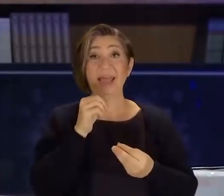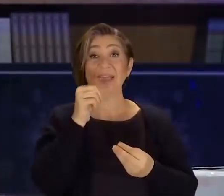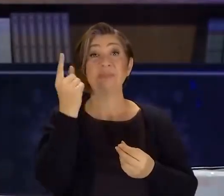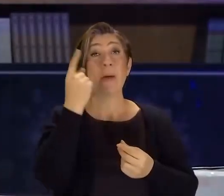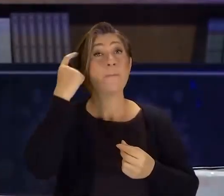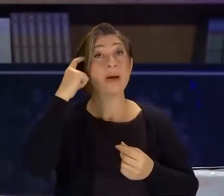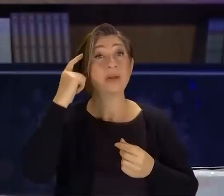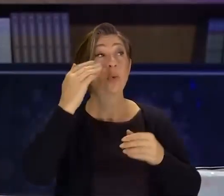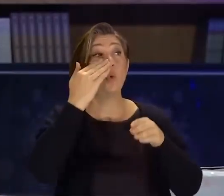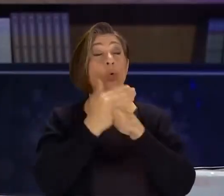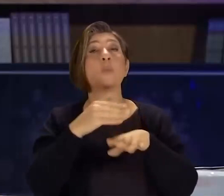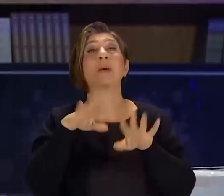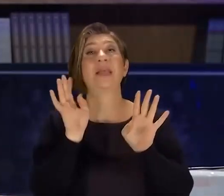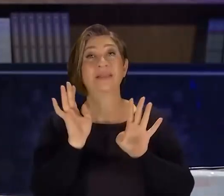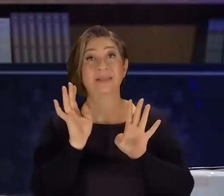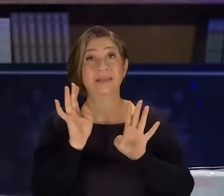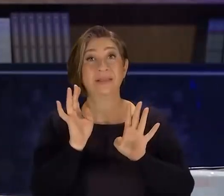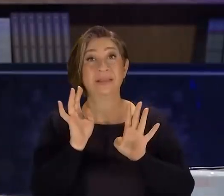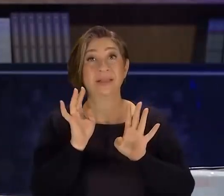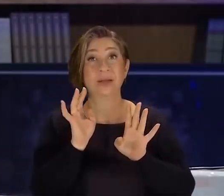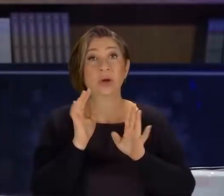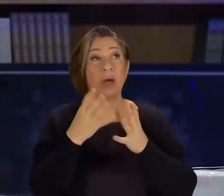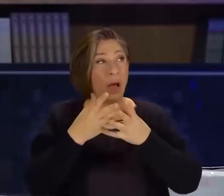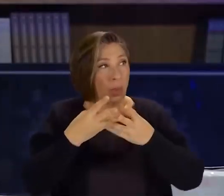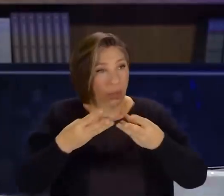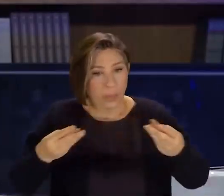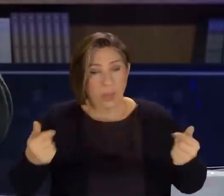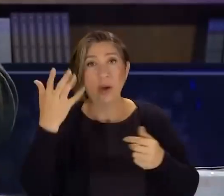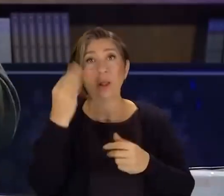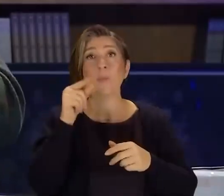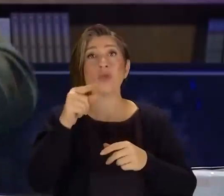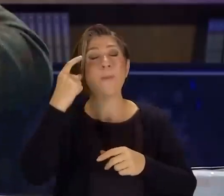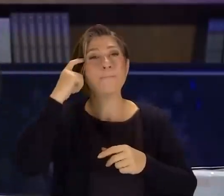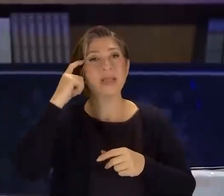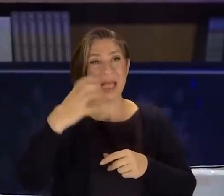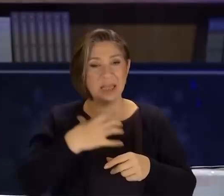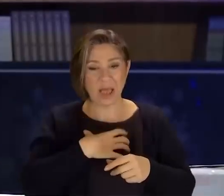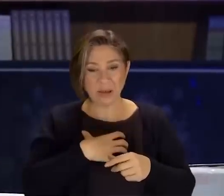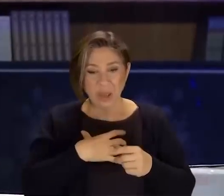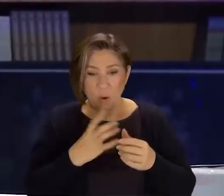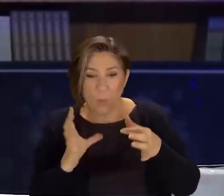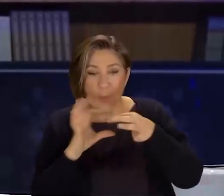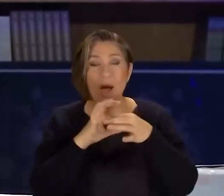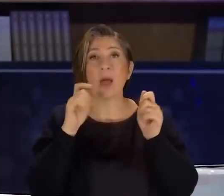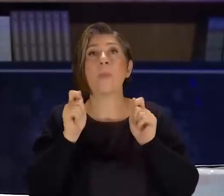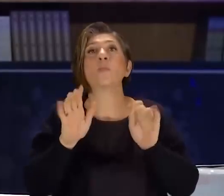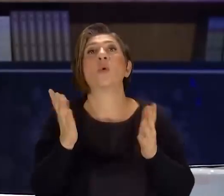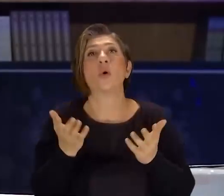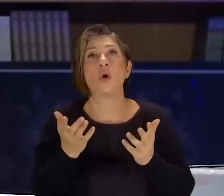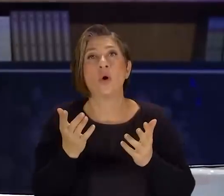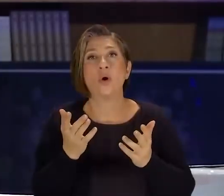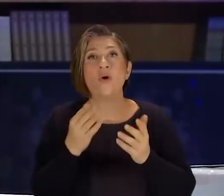hiçbir mantığa uymadan... Evet. Yok edebilen ve bunun da mantığını kendisi de kuramıyor. Yok